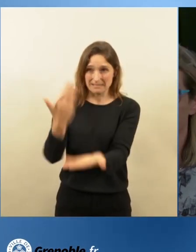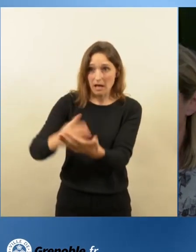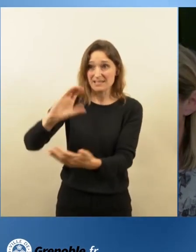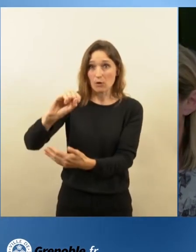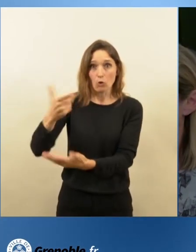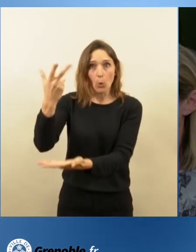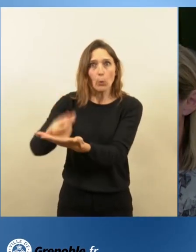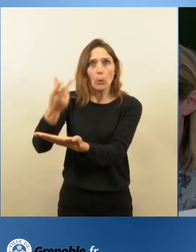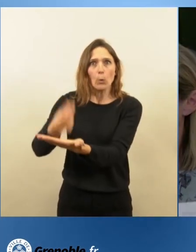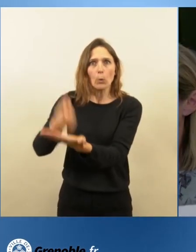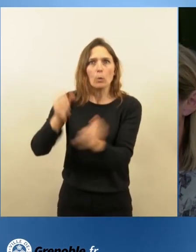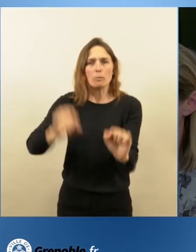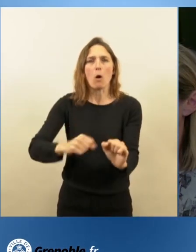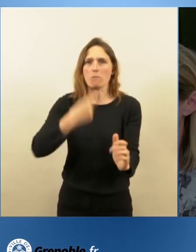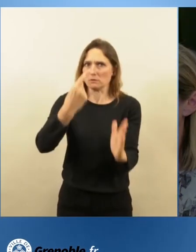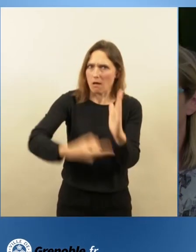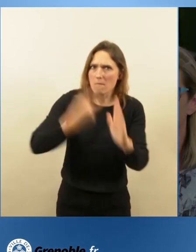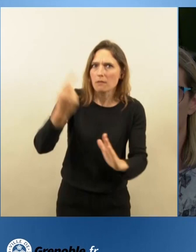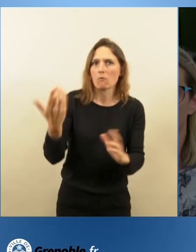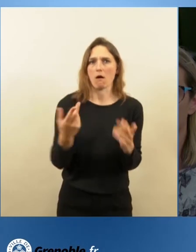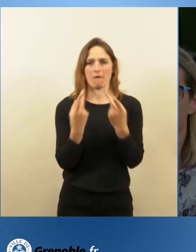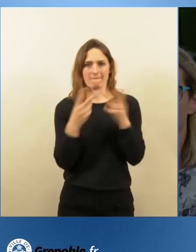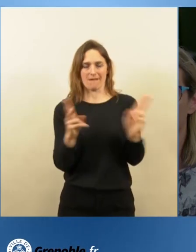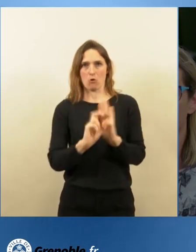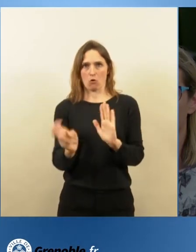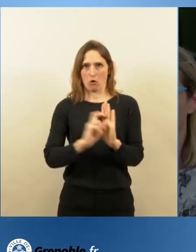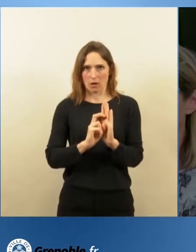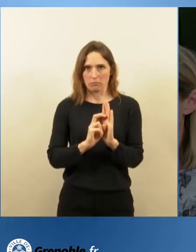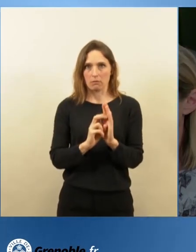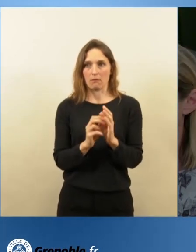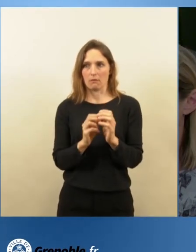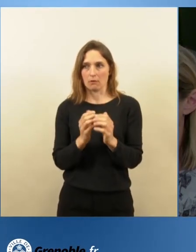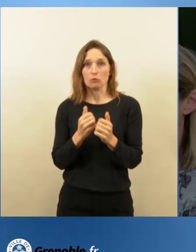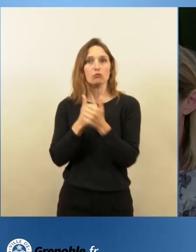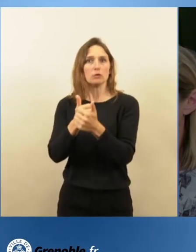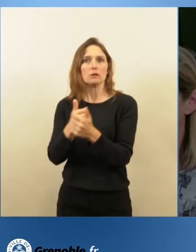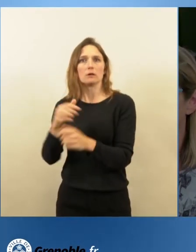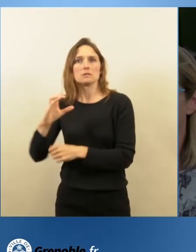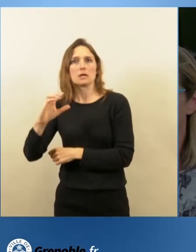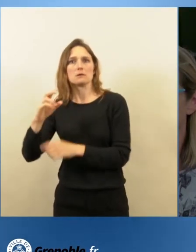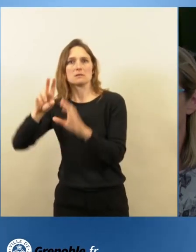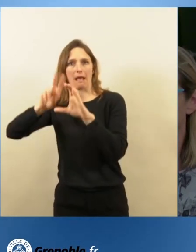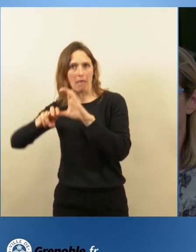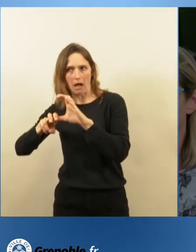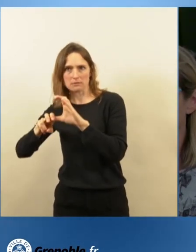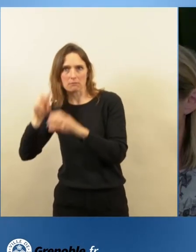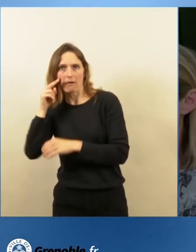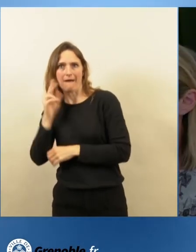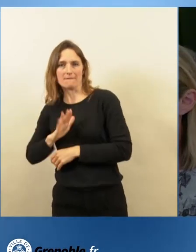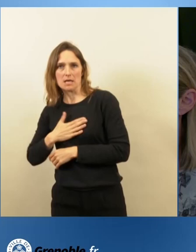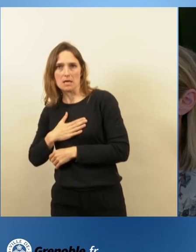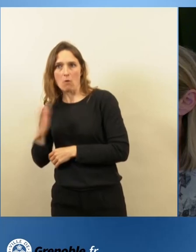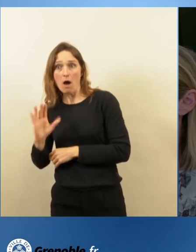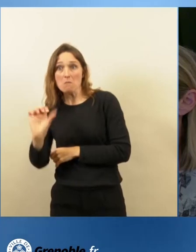voudrais vous le rappeler que Grenoble est devenu selon le CNRS la première grande ville de France pour les îlots de chaleur sous votre